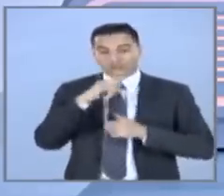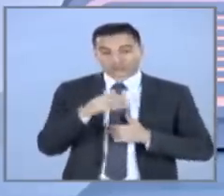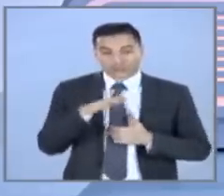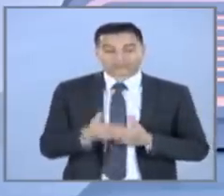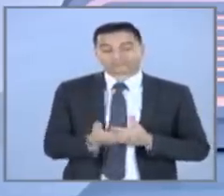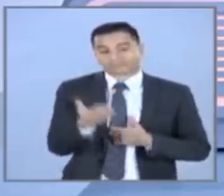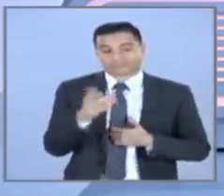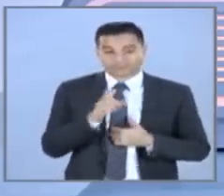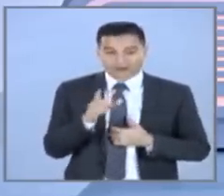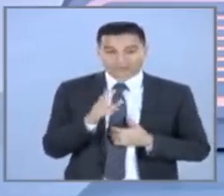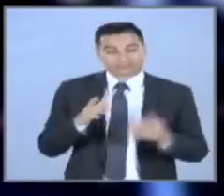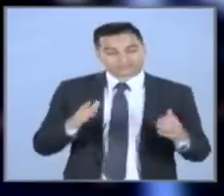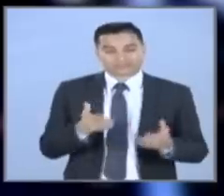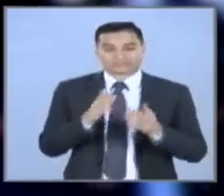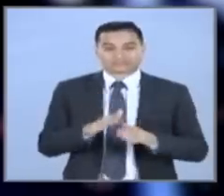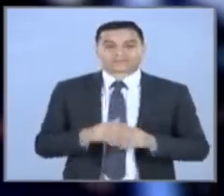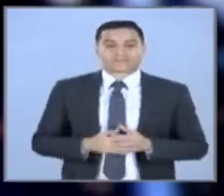الجوكر صح؟